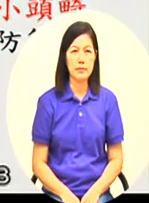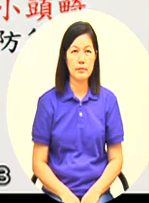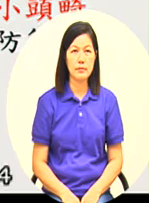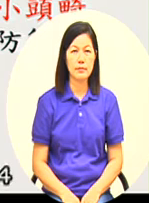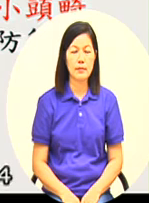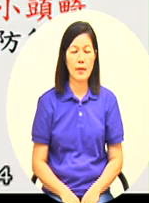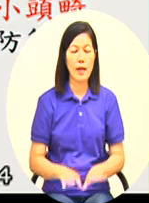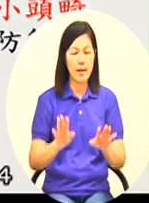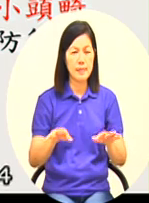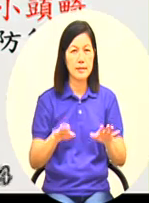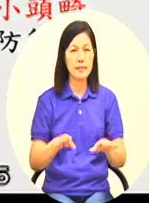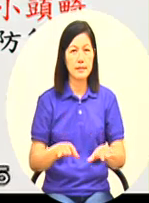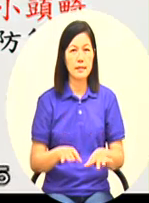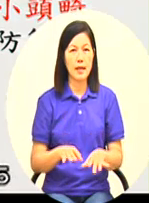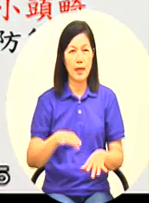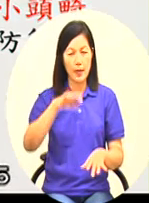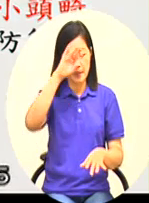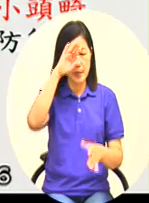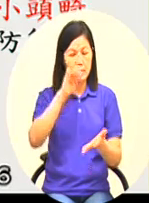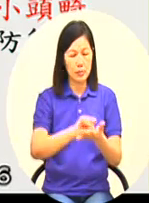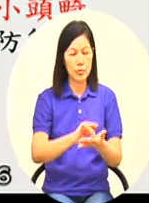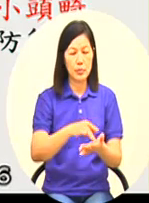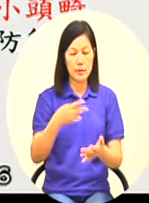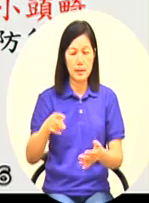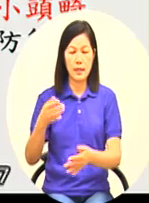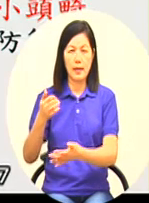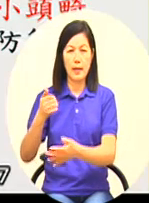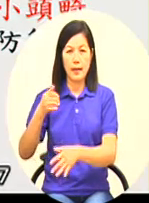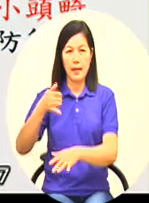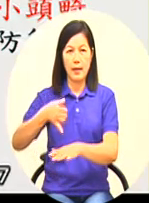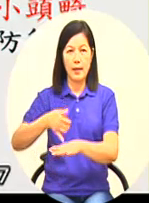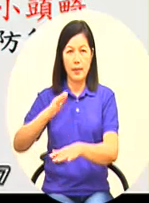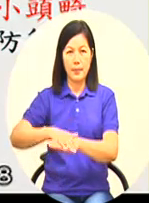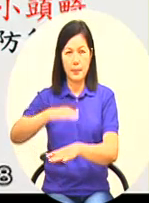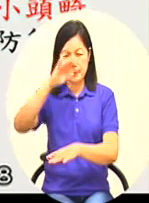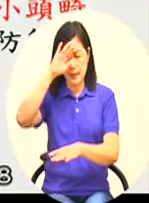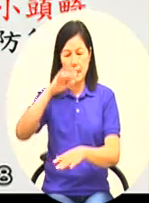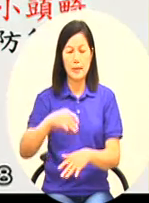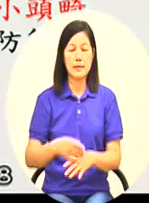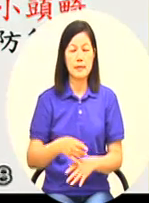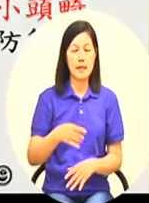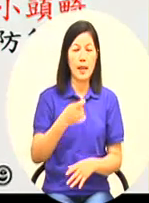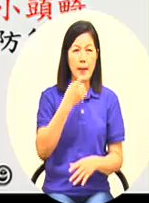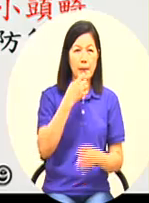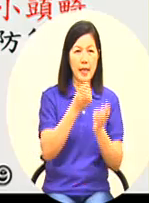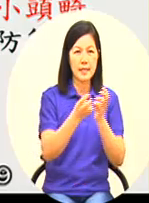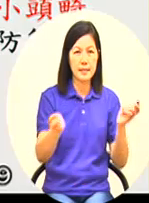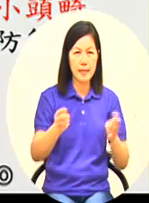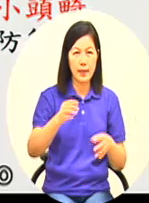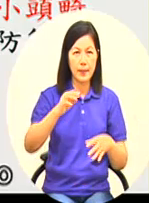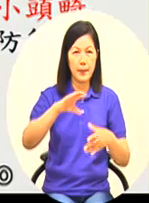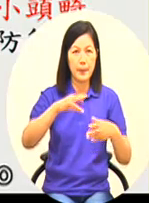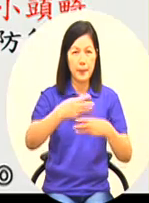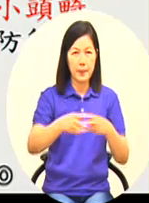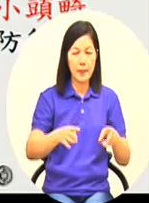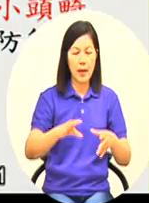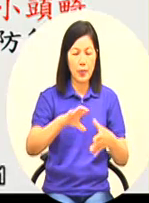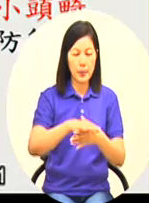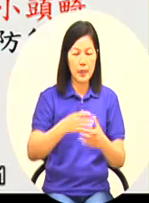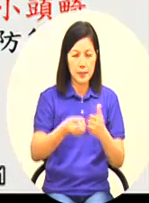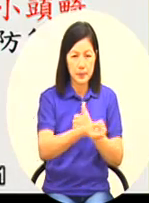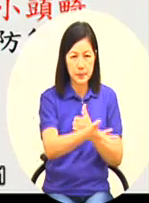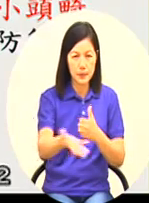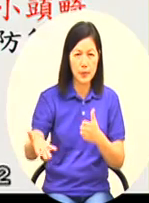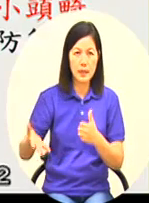针对的目前的刺卡病毒嘞，及登革热均以埃及斑蚊嘞及白线斑蚊嘞为传染媒